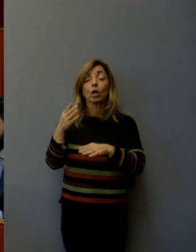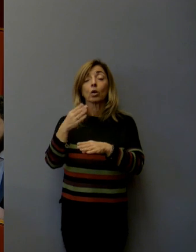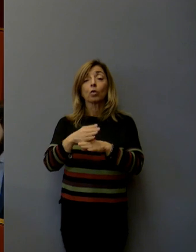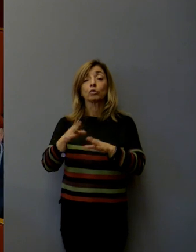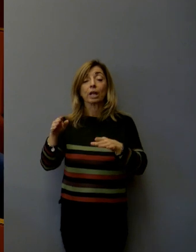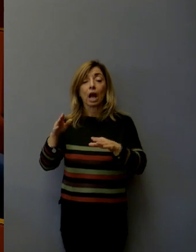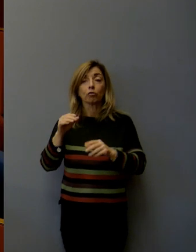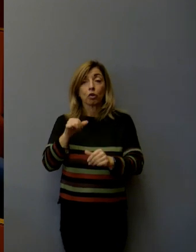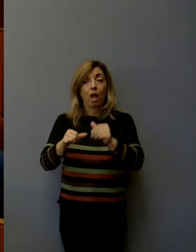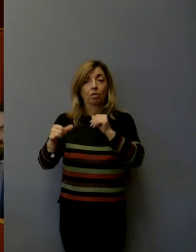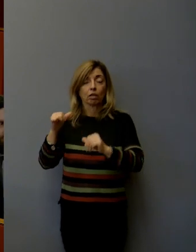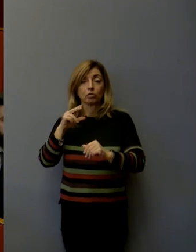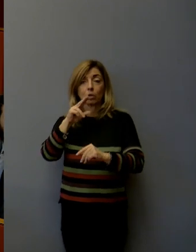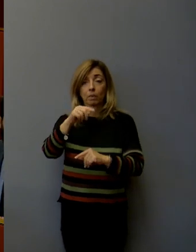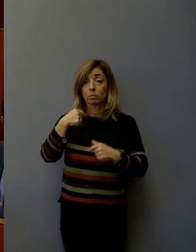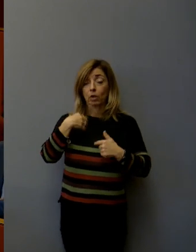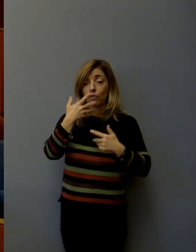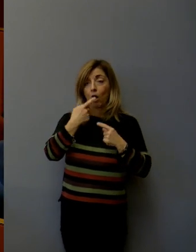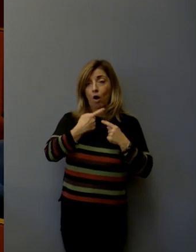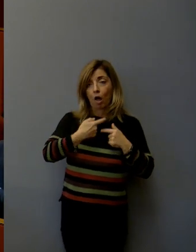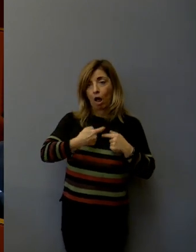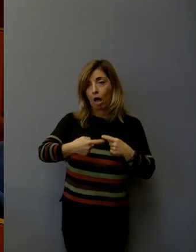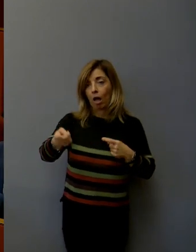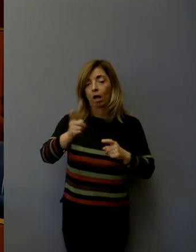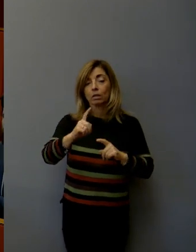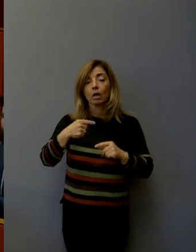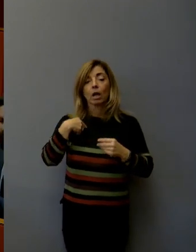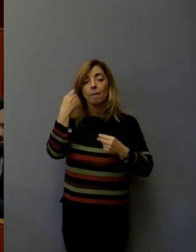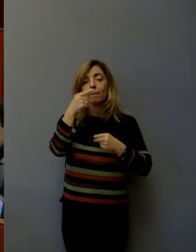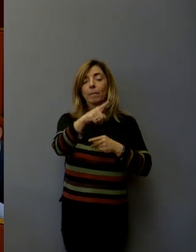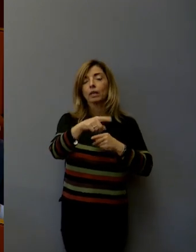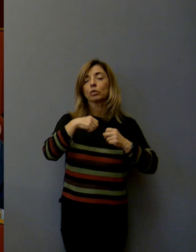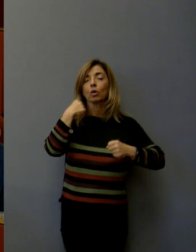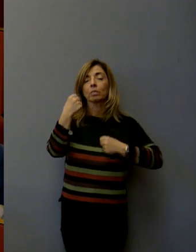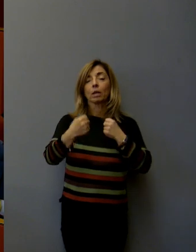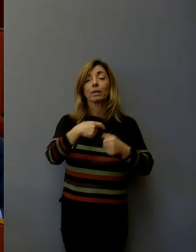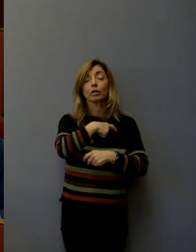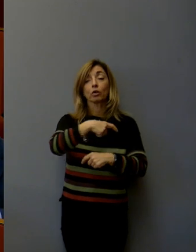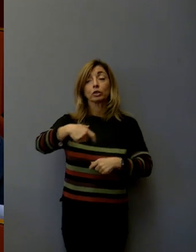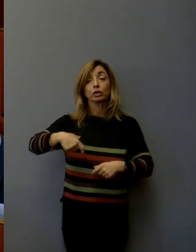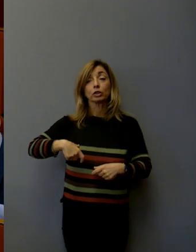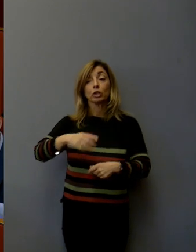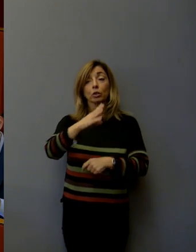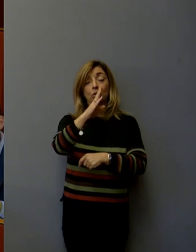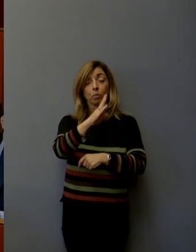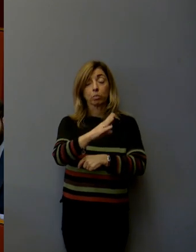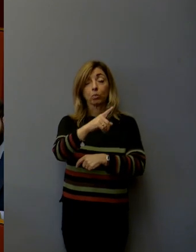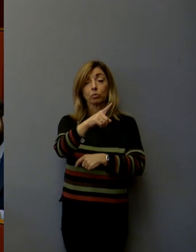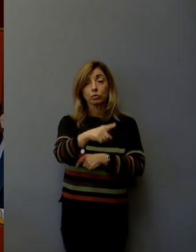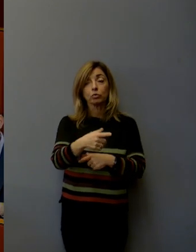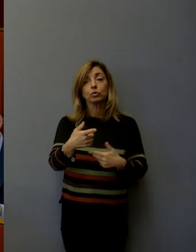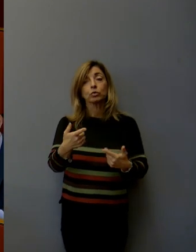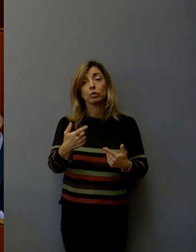non voglio dilungarmi ritengo l'atteggiamento Ritengo che l'atteggiamento del sindaco di Genova Marco Bucci che ha tutti gli effetti un consigliere di quest'aula sia